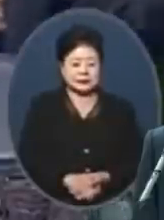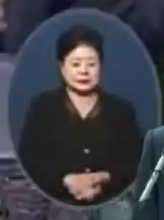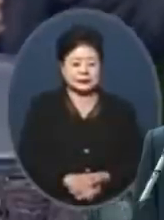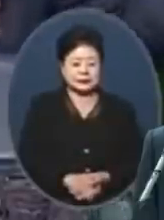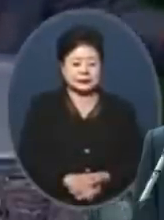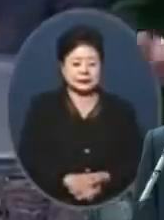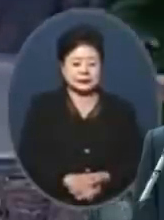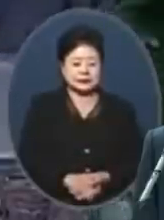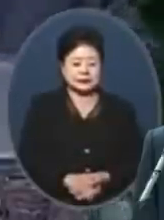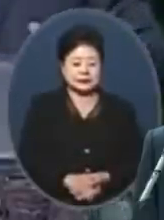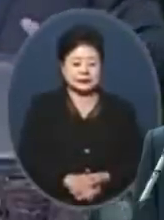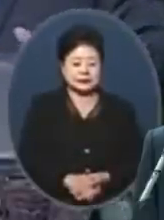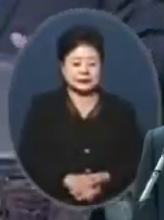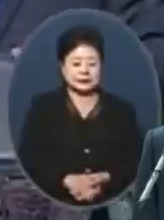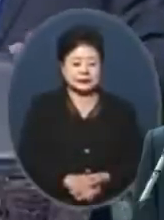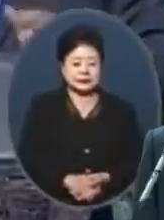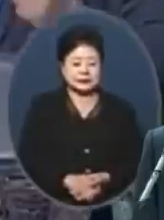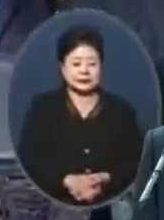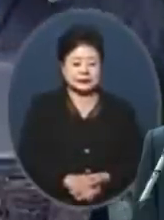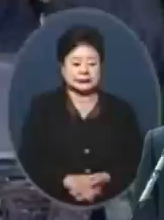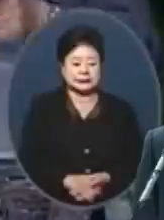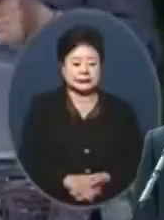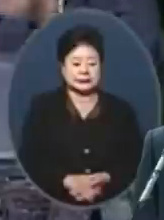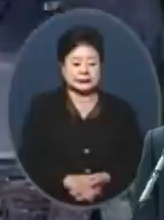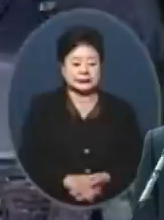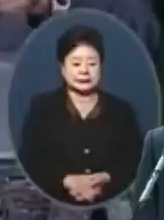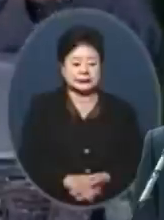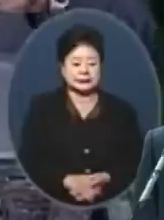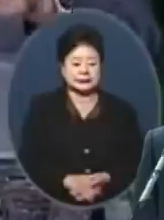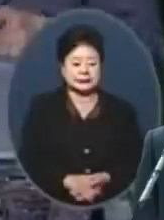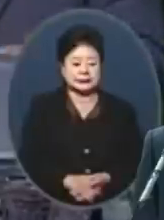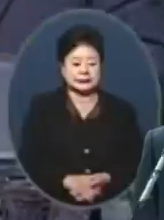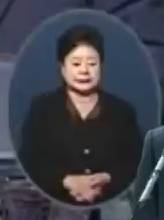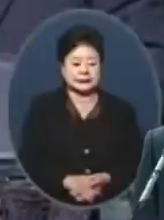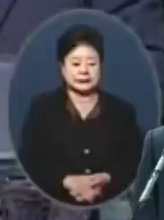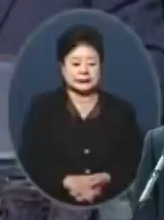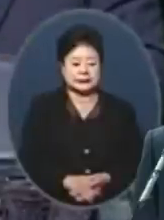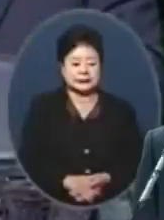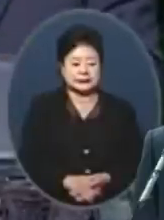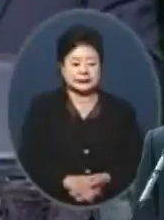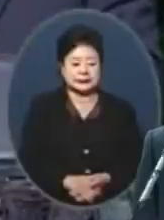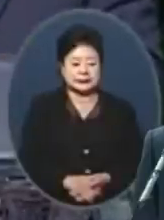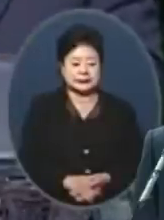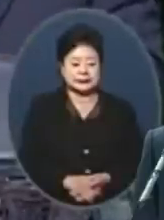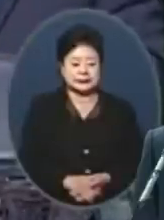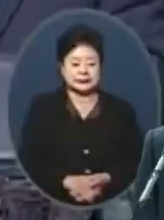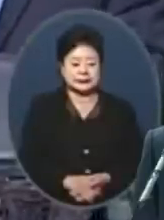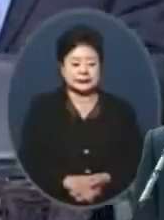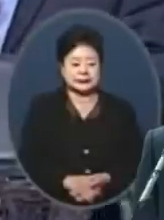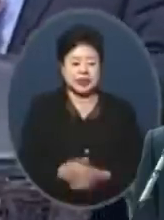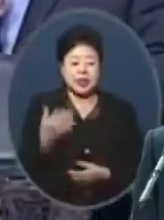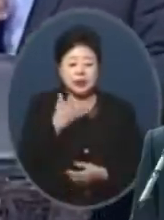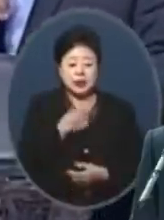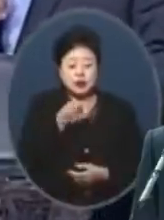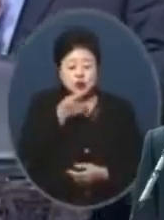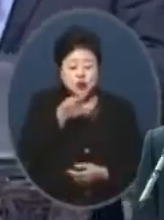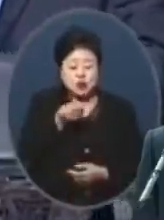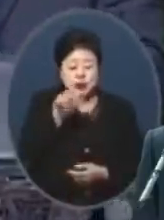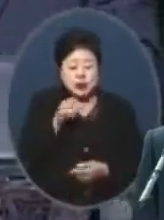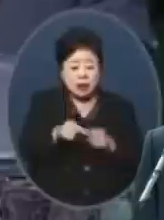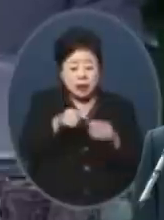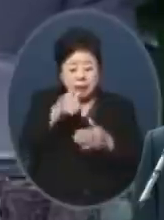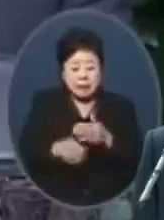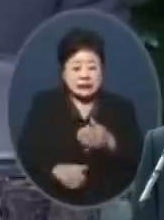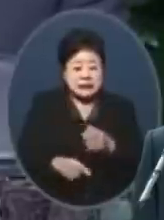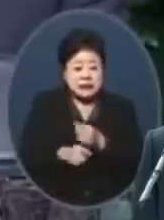and the bad circumstances that are around you. If you have keep your eyes on that, you will not keep your faith. 베드로가 물으로 걸어가다가 빠진